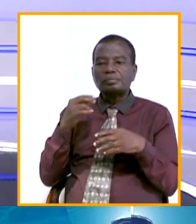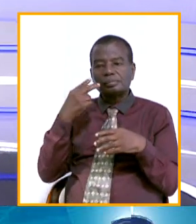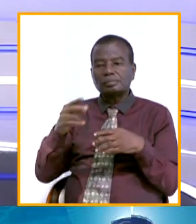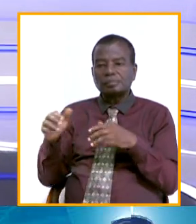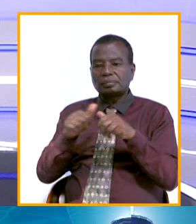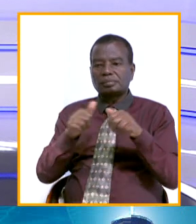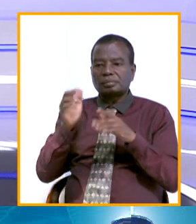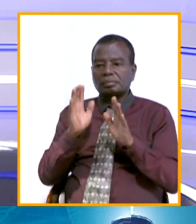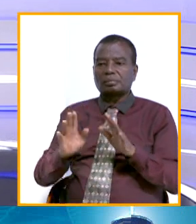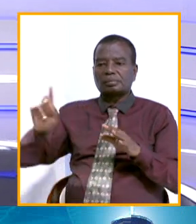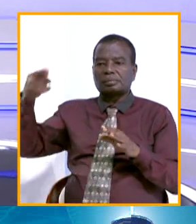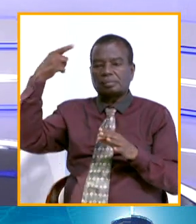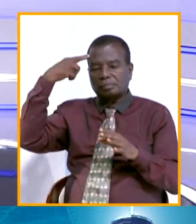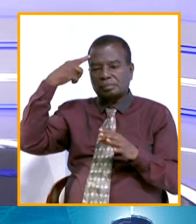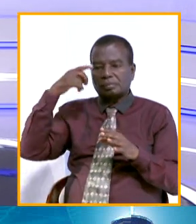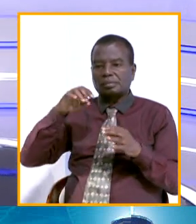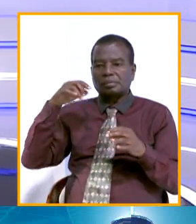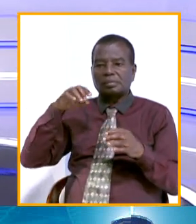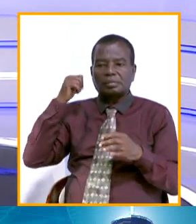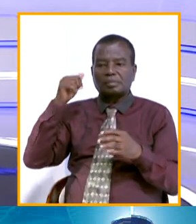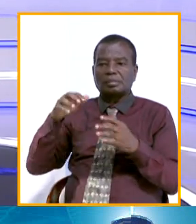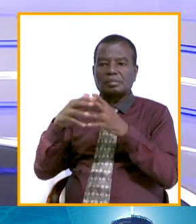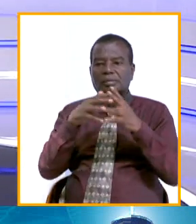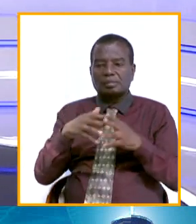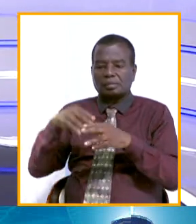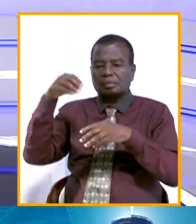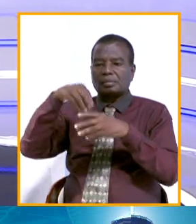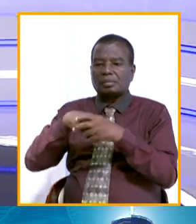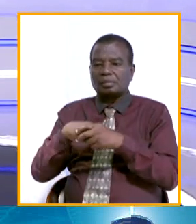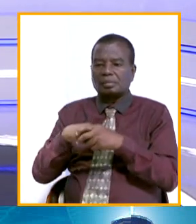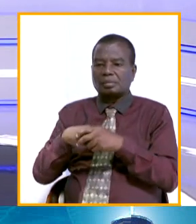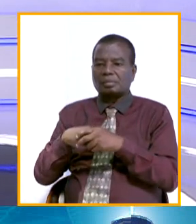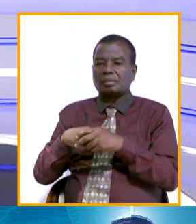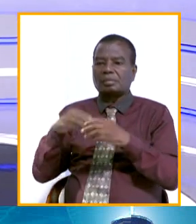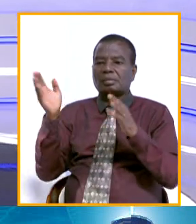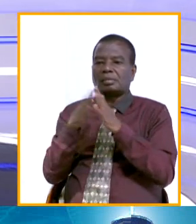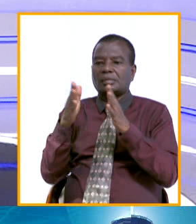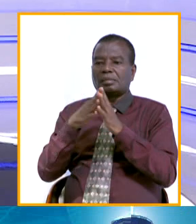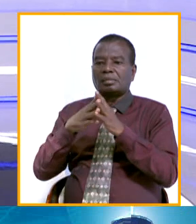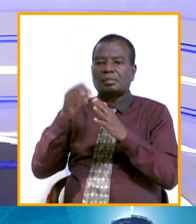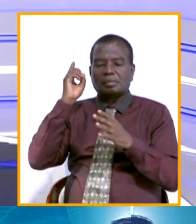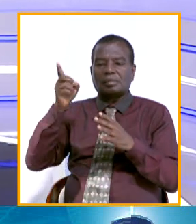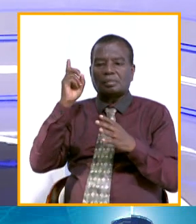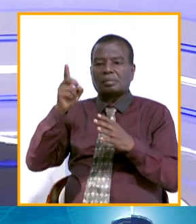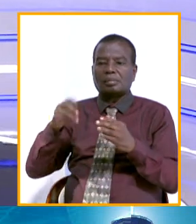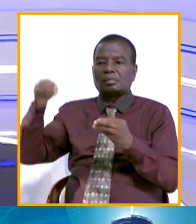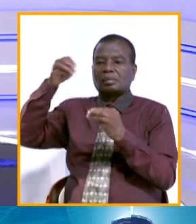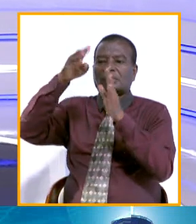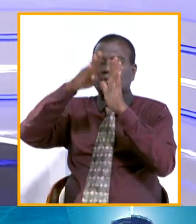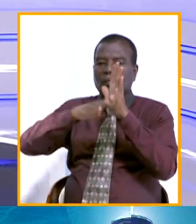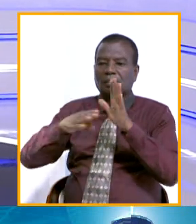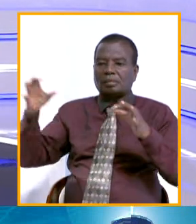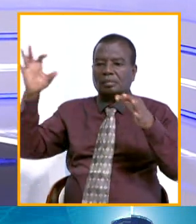Patrick Hachi. Le Premier ministre était aux États-Unis donc dans le cadre d'une offensive diplomatique, notamment le renforcement